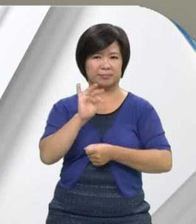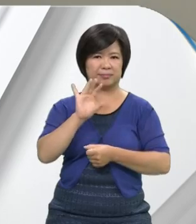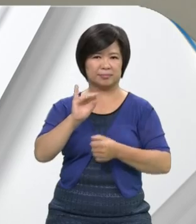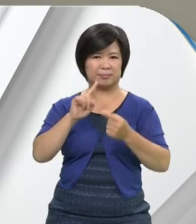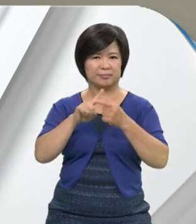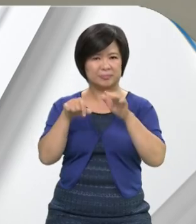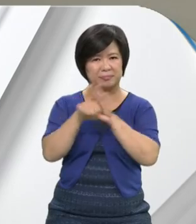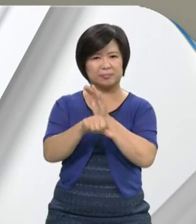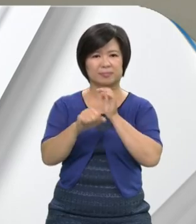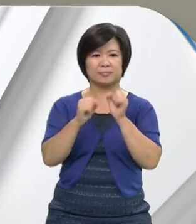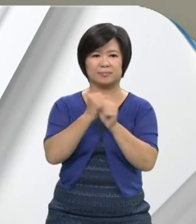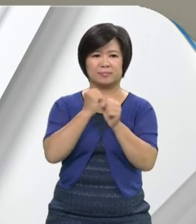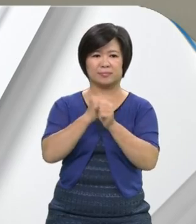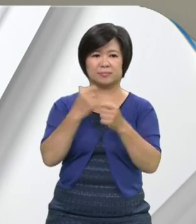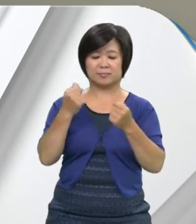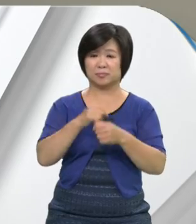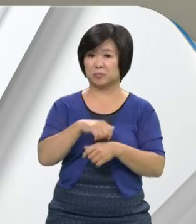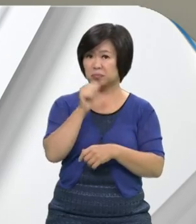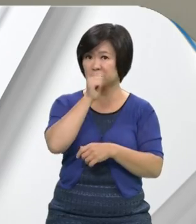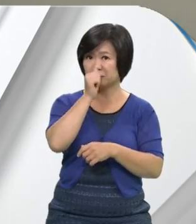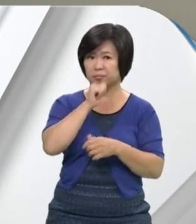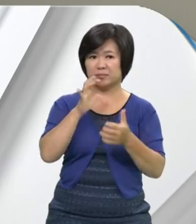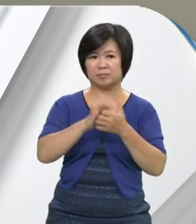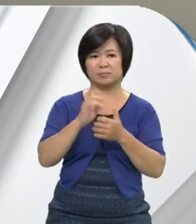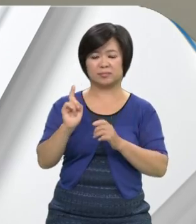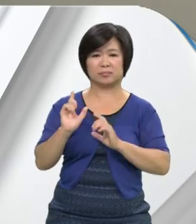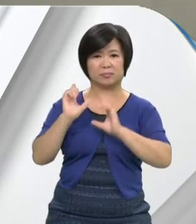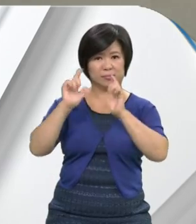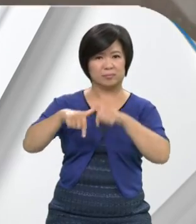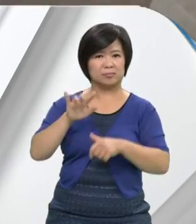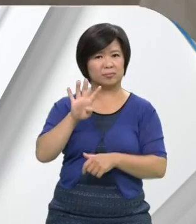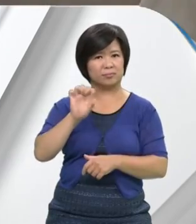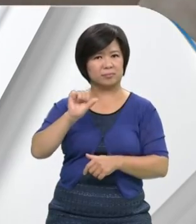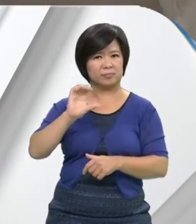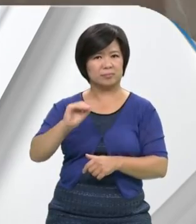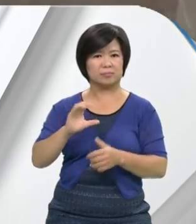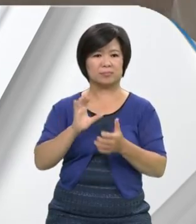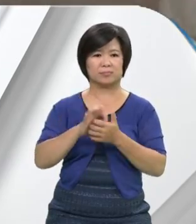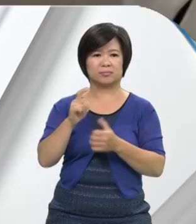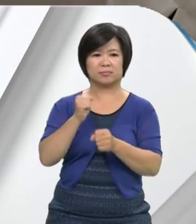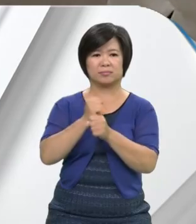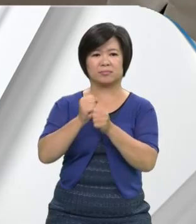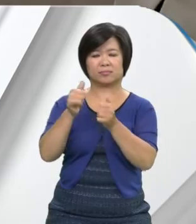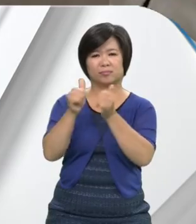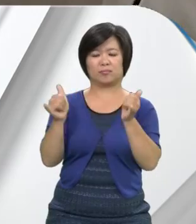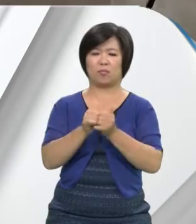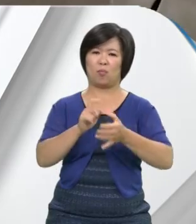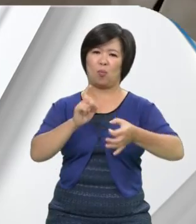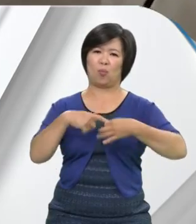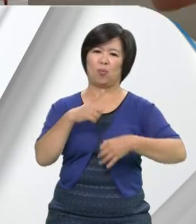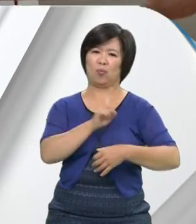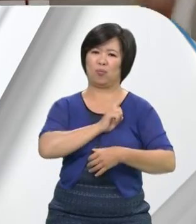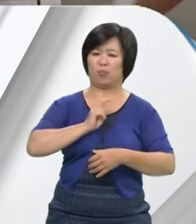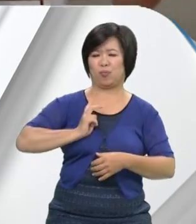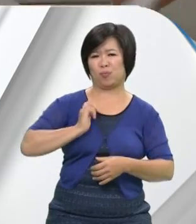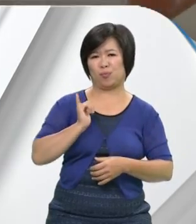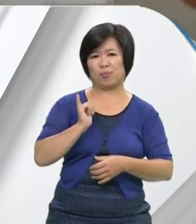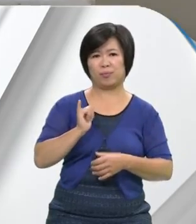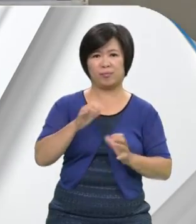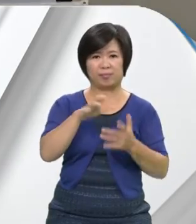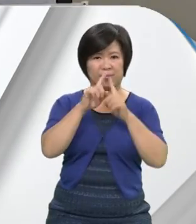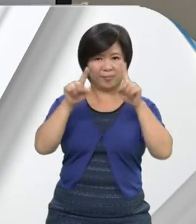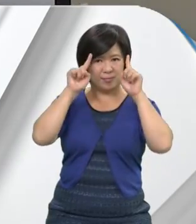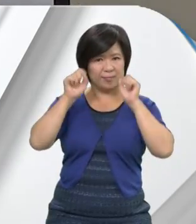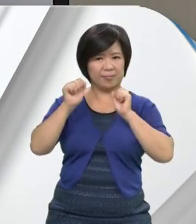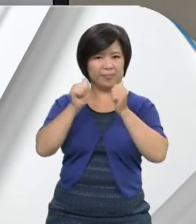人。传统铺口以薪资行情，一年四到50000元来算，一到上班初每加减穿条爱水。斯泰院除